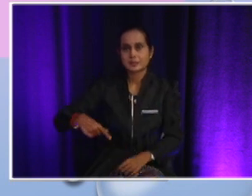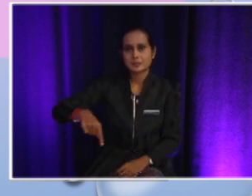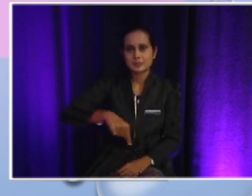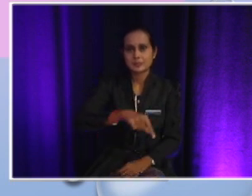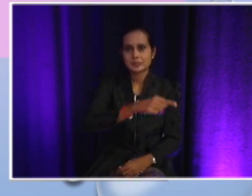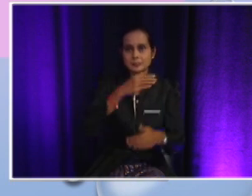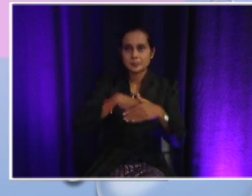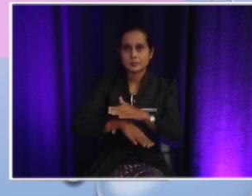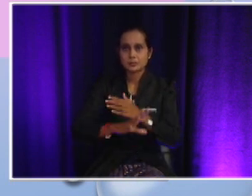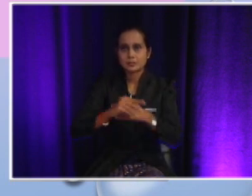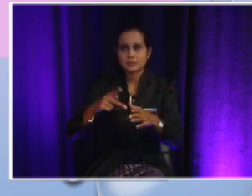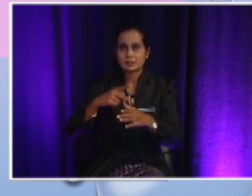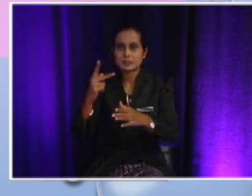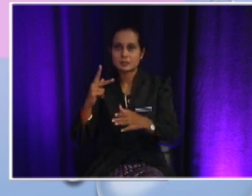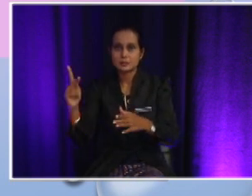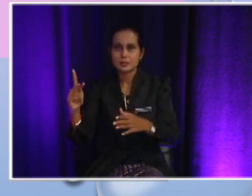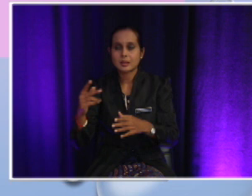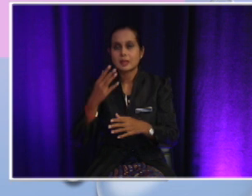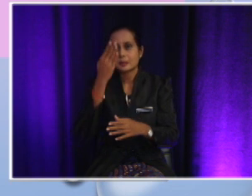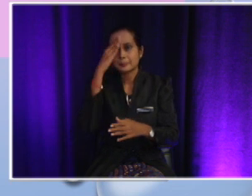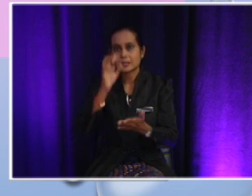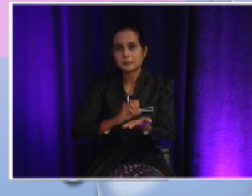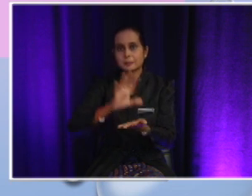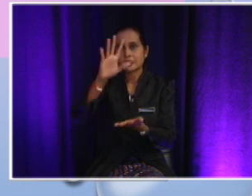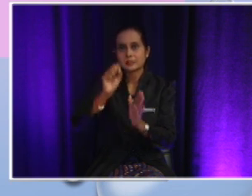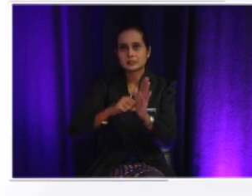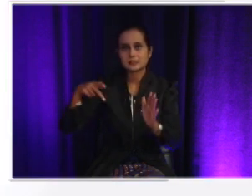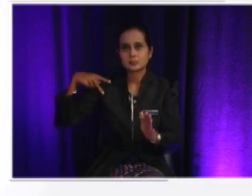keluaran bagi pemancar sepunya adalah